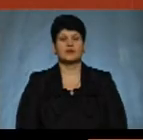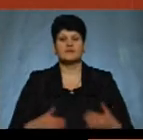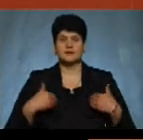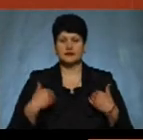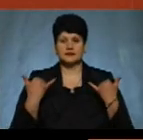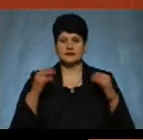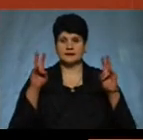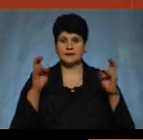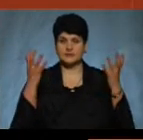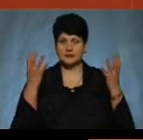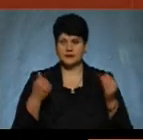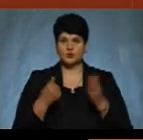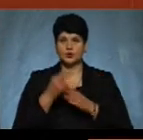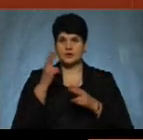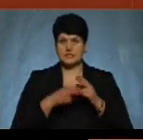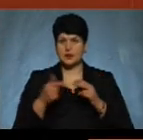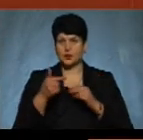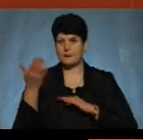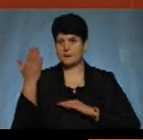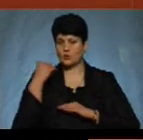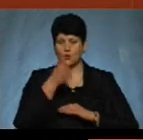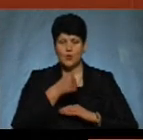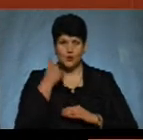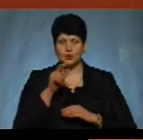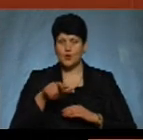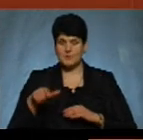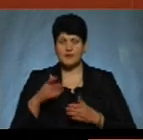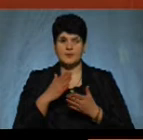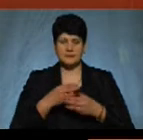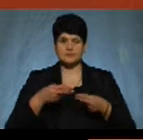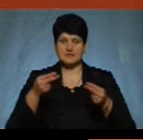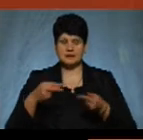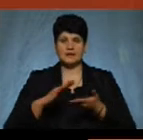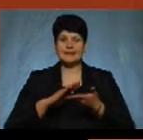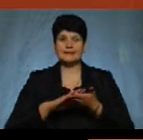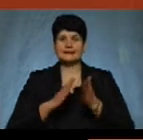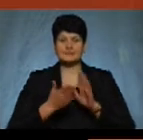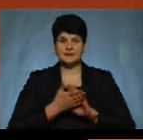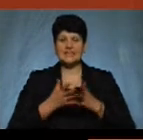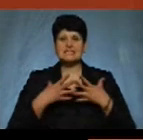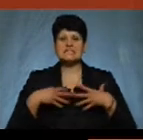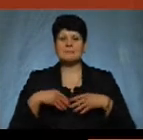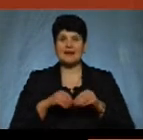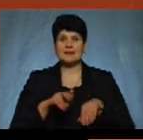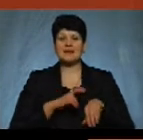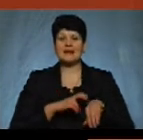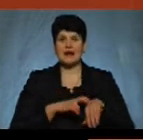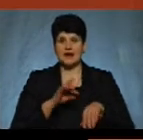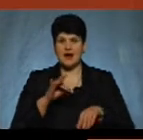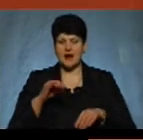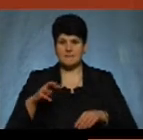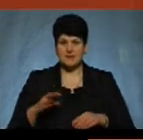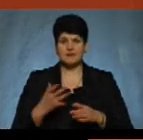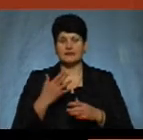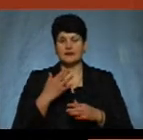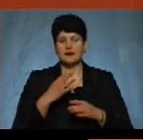зараз в ефірі тема дня. До кінця грудня минулого року громадяни мали укласти декларації із сімейними лікарями, медзаклади і з Національною